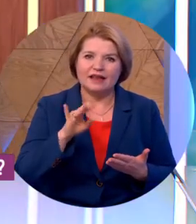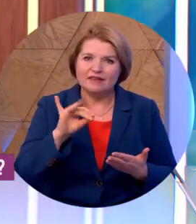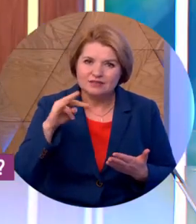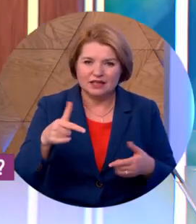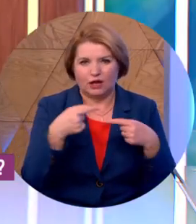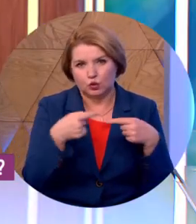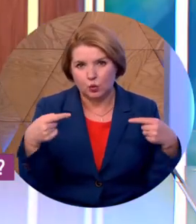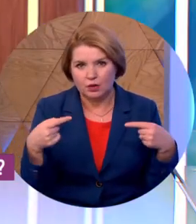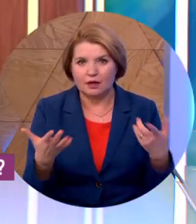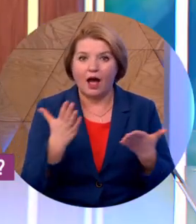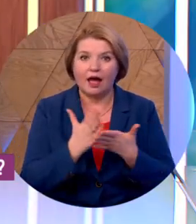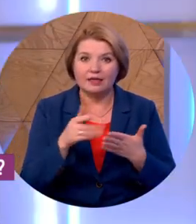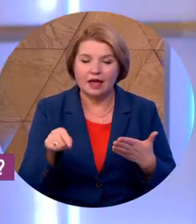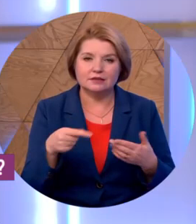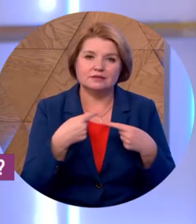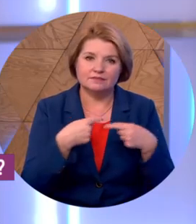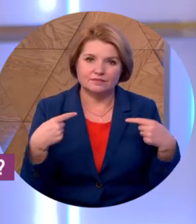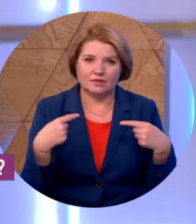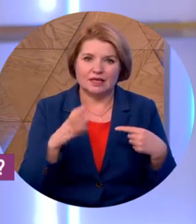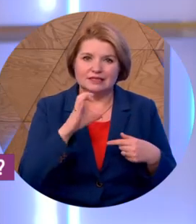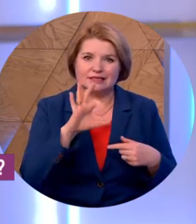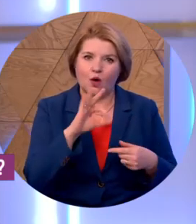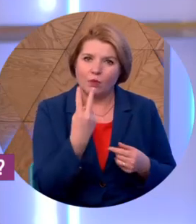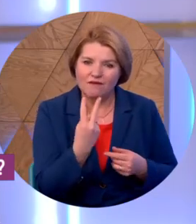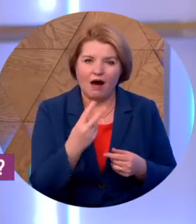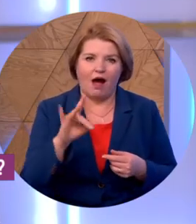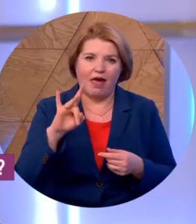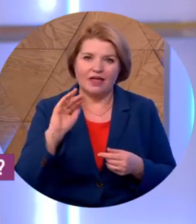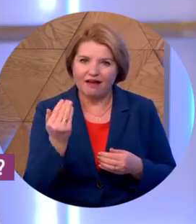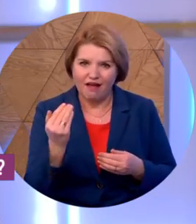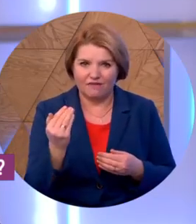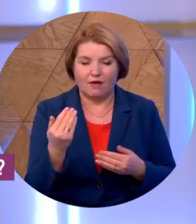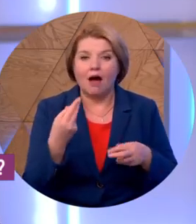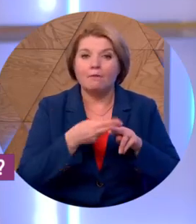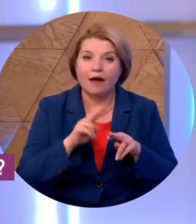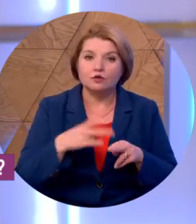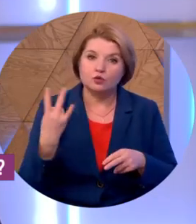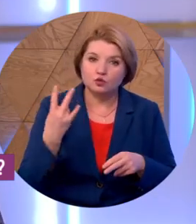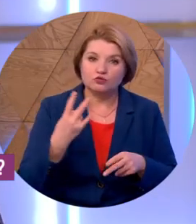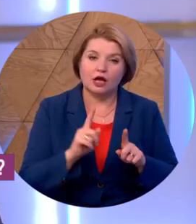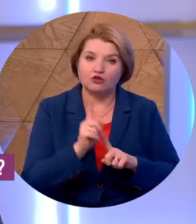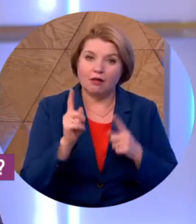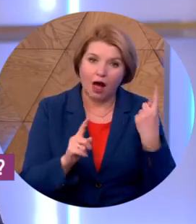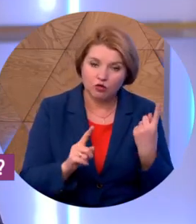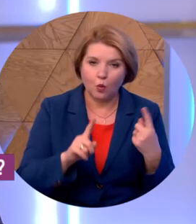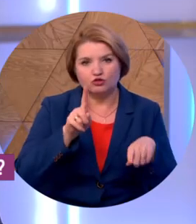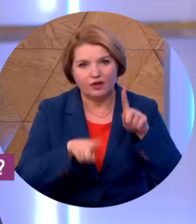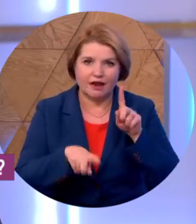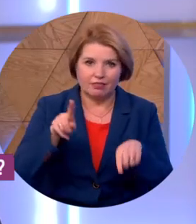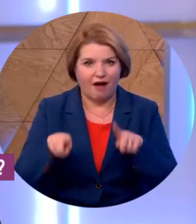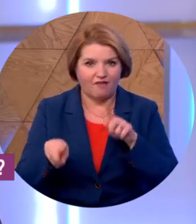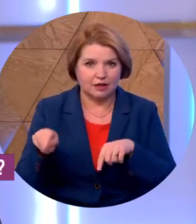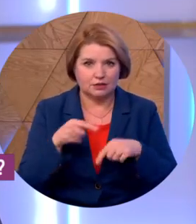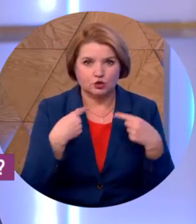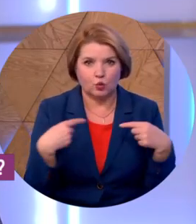стимулирующие это пилинги это CO2 это РФ и так далее Поэтому нужно чередовать одно с другим как это кнут и